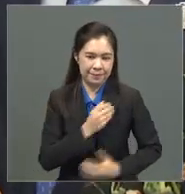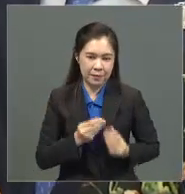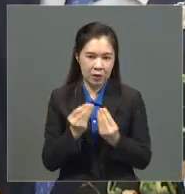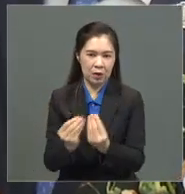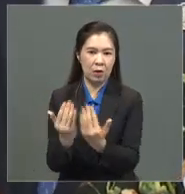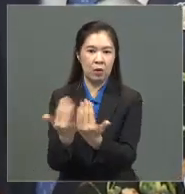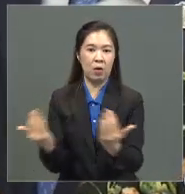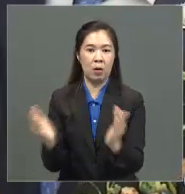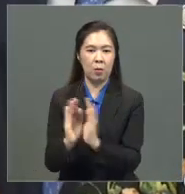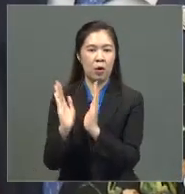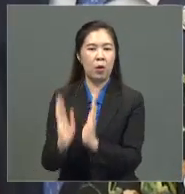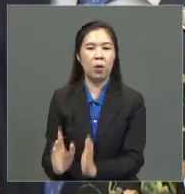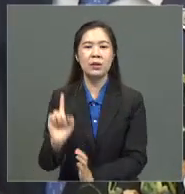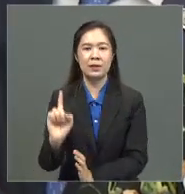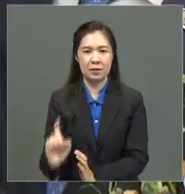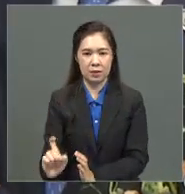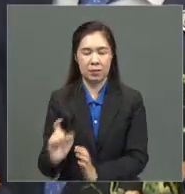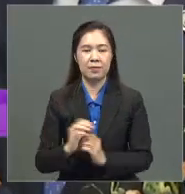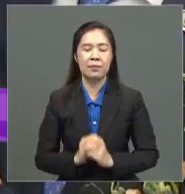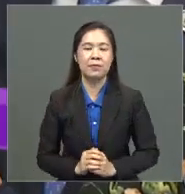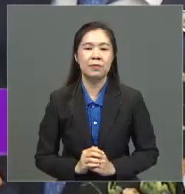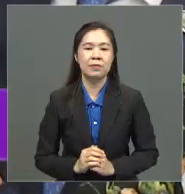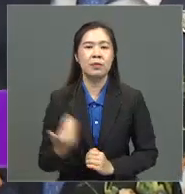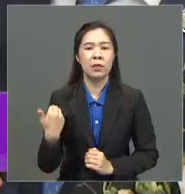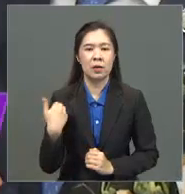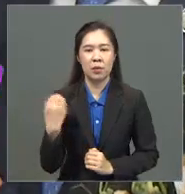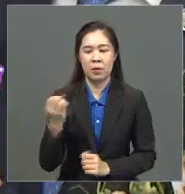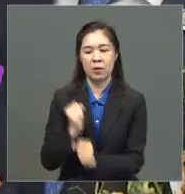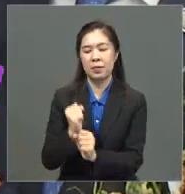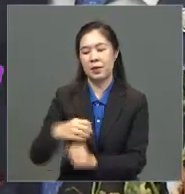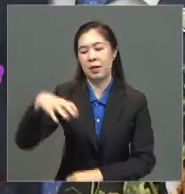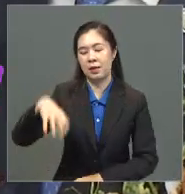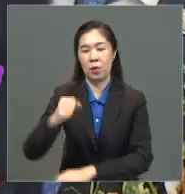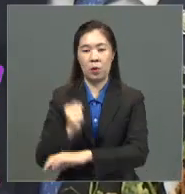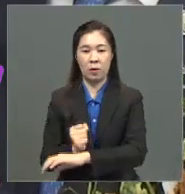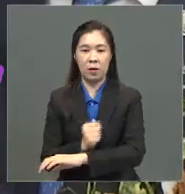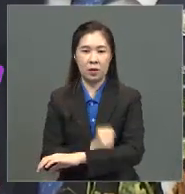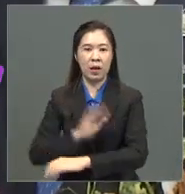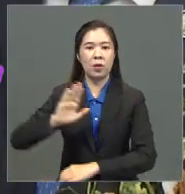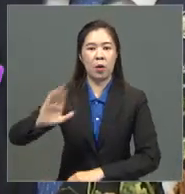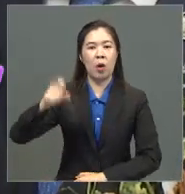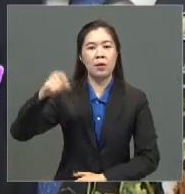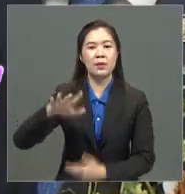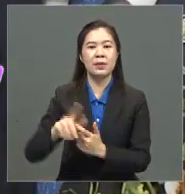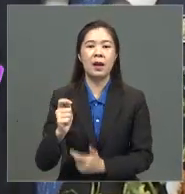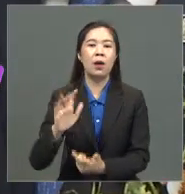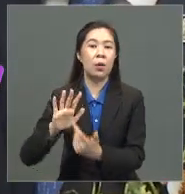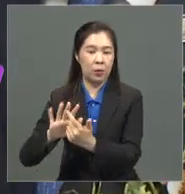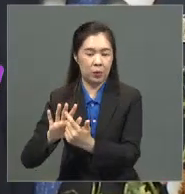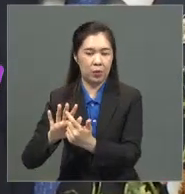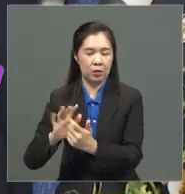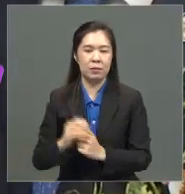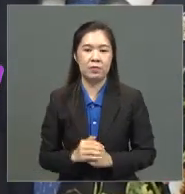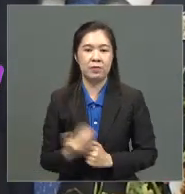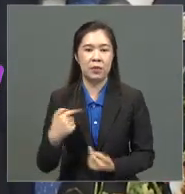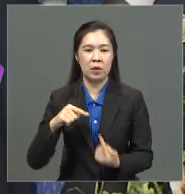กับครอบครวของผู้เสียชีวิต ซึ่งกรณีนี้ได้รบรายงานจากสำนังานแงงานในประเทศสาดีอาระเบีว่าได้รัการประส